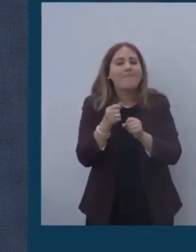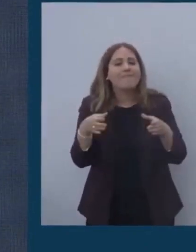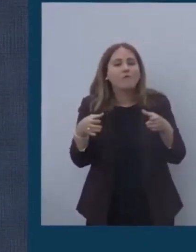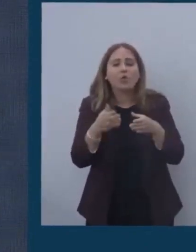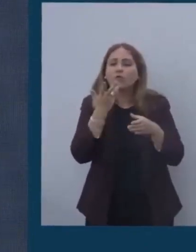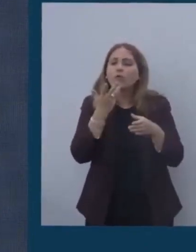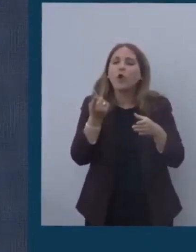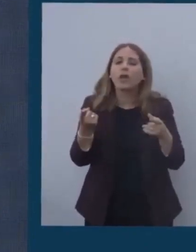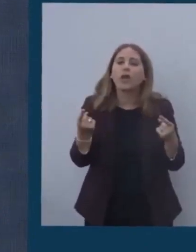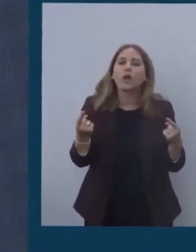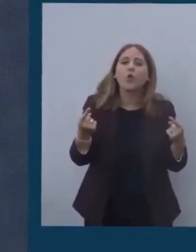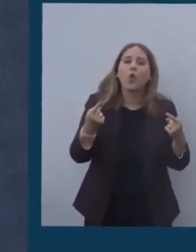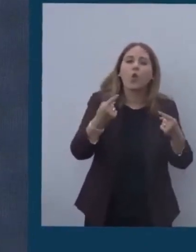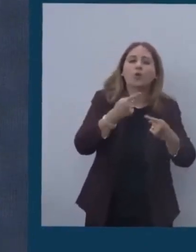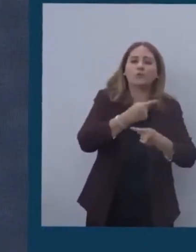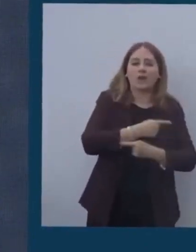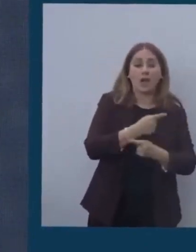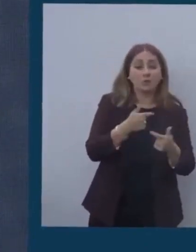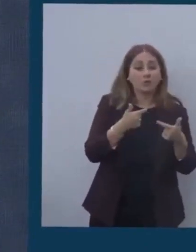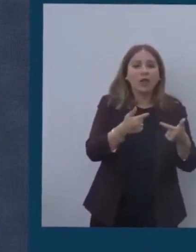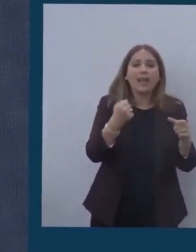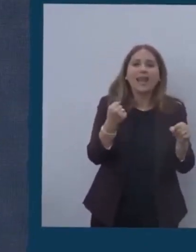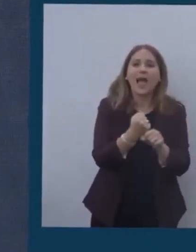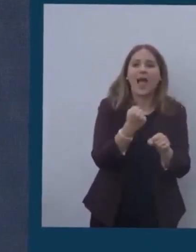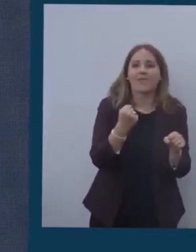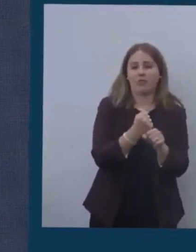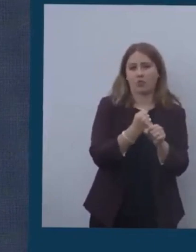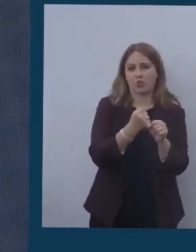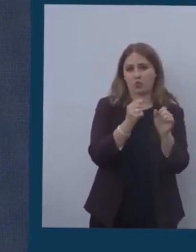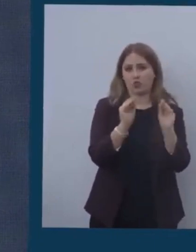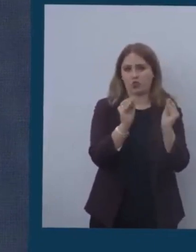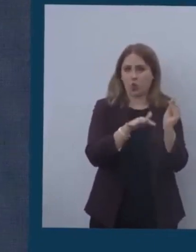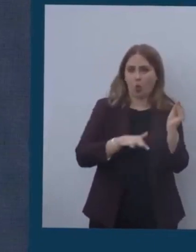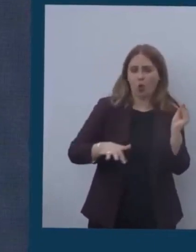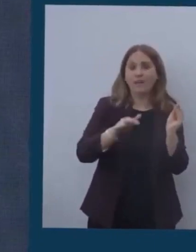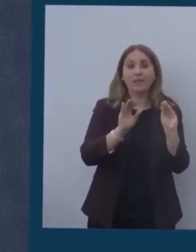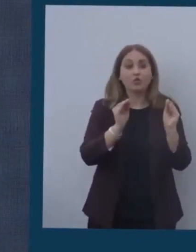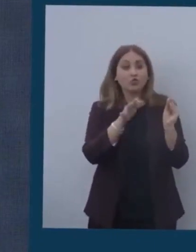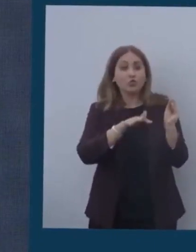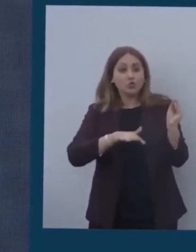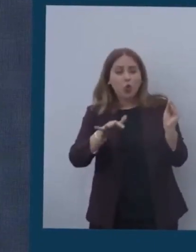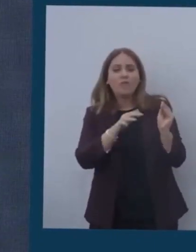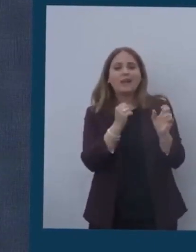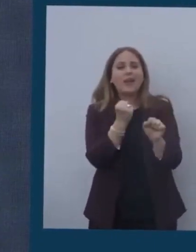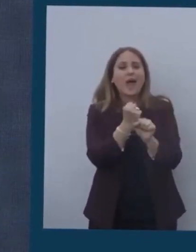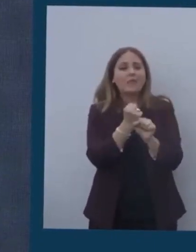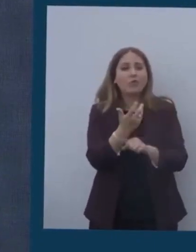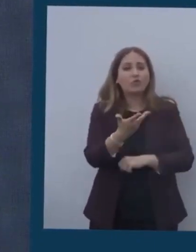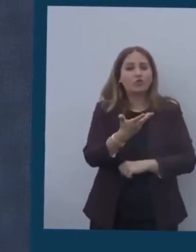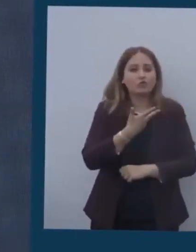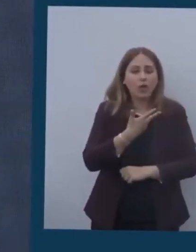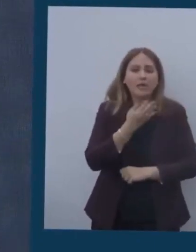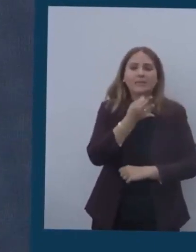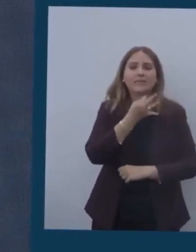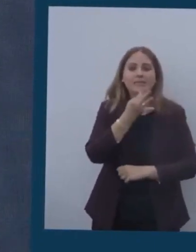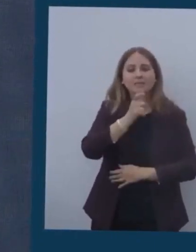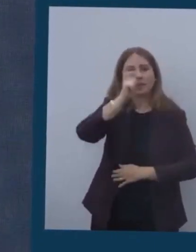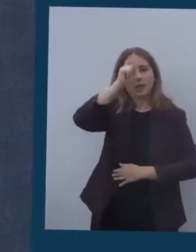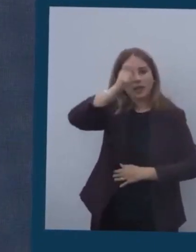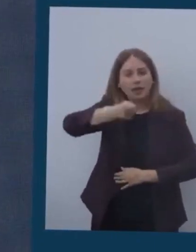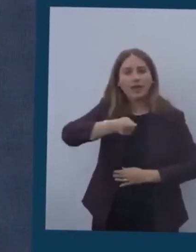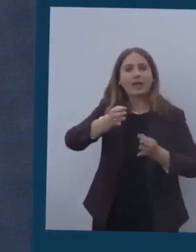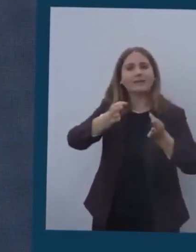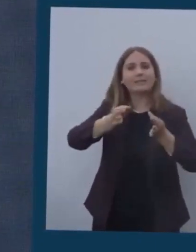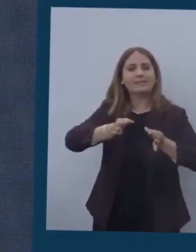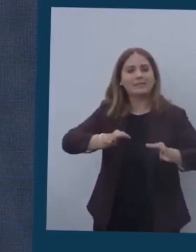l'opposto, per dare un lavoro ai nostri giovani, perché il lavoro dà dignità alla persona. E quindi io credo